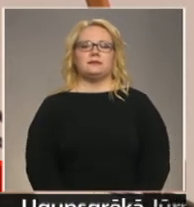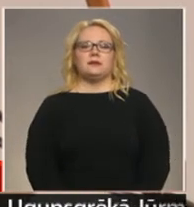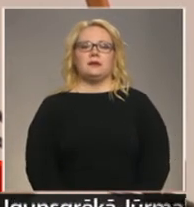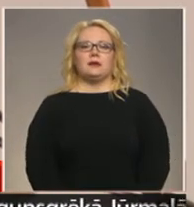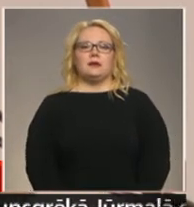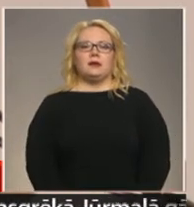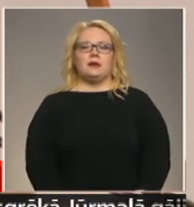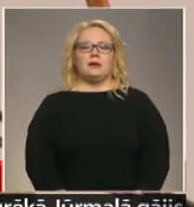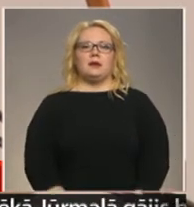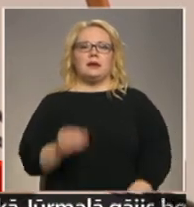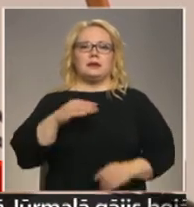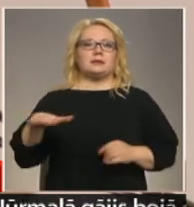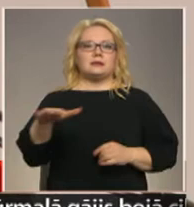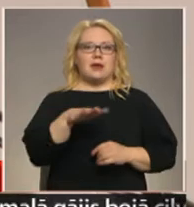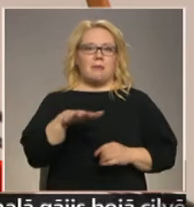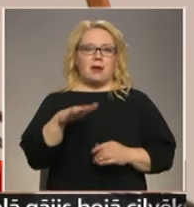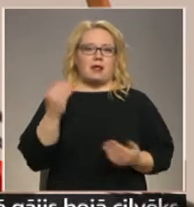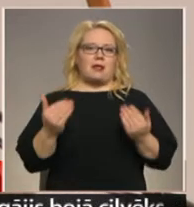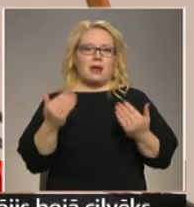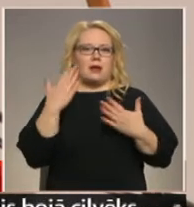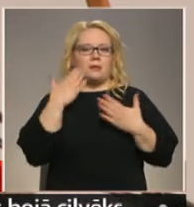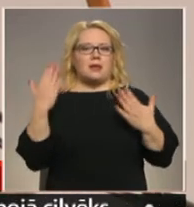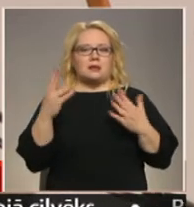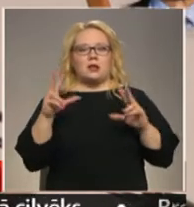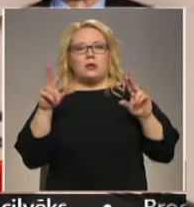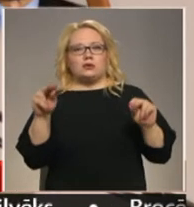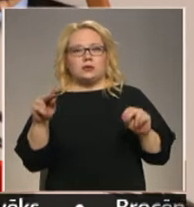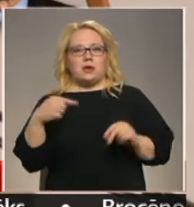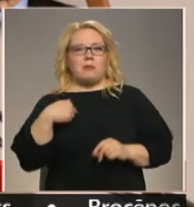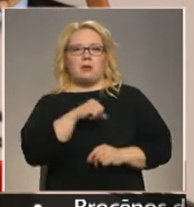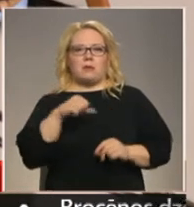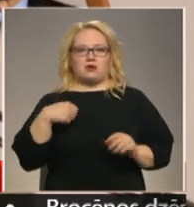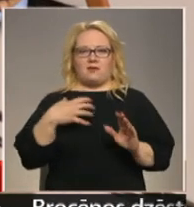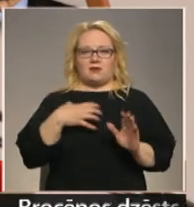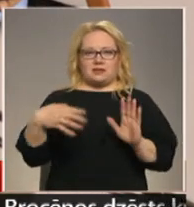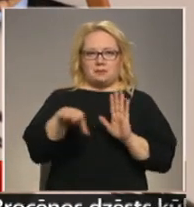Tā, nu, Zemgale, acīm redzot, nezinu, ja uzticēs, nāksies no pašam startēt.